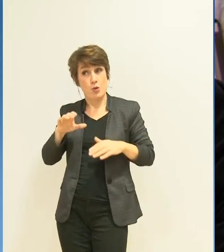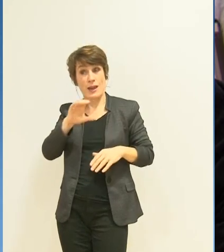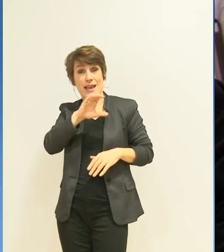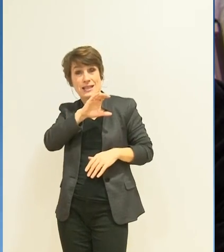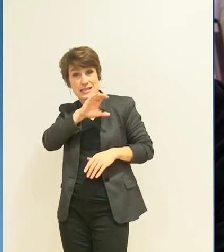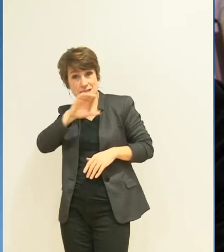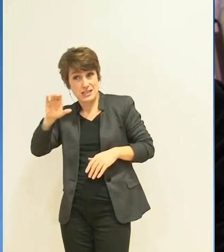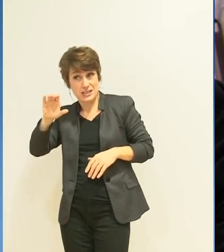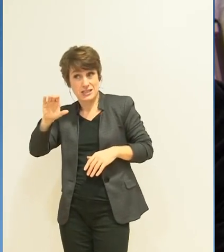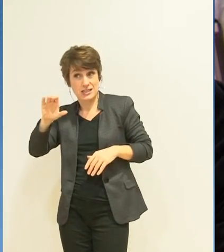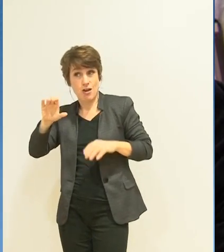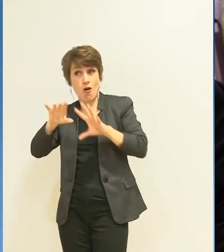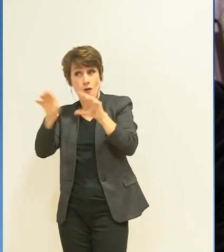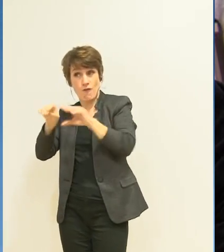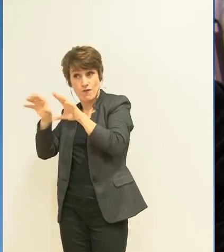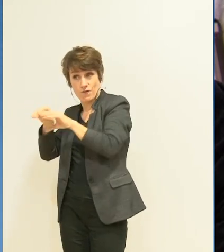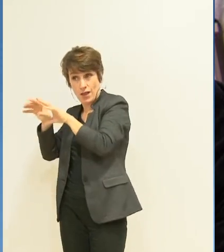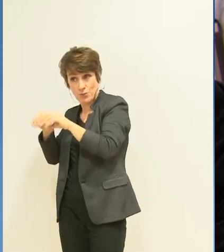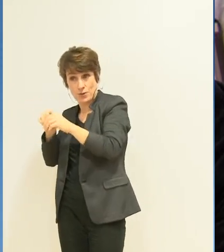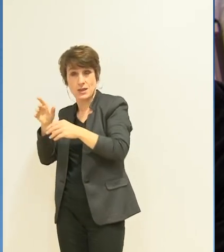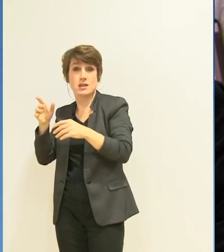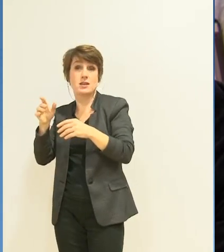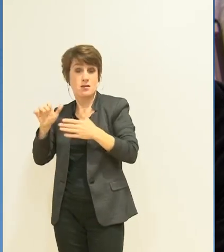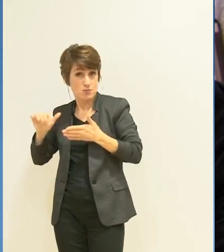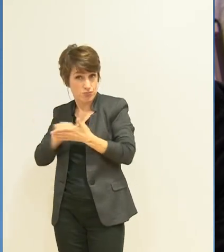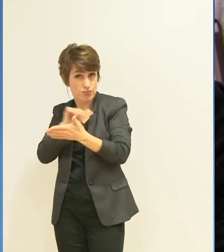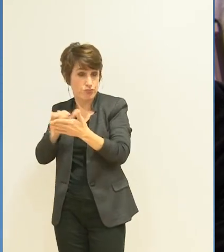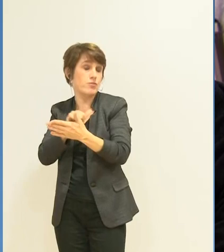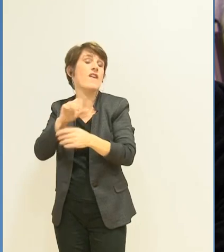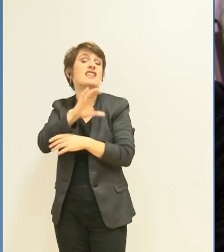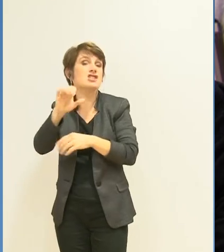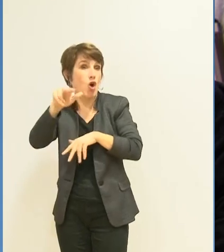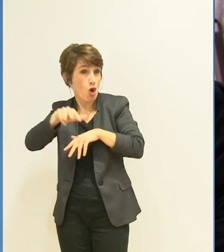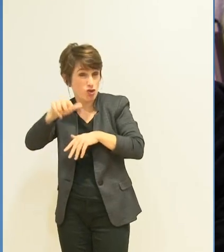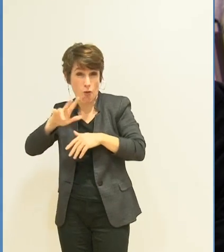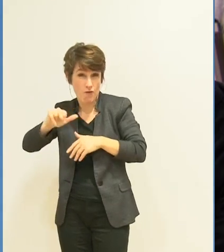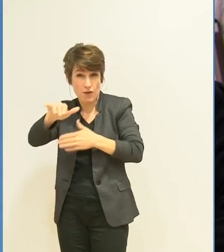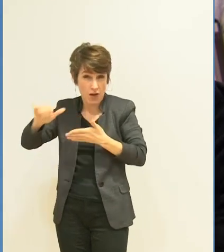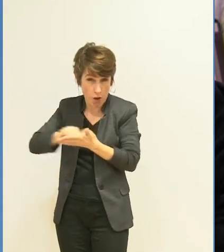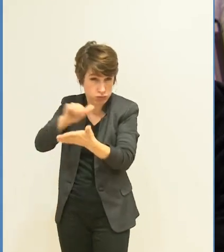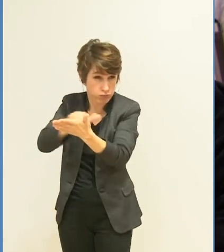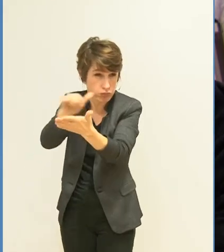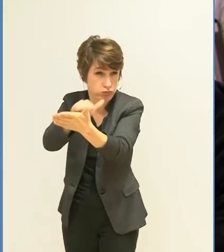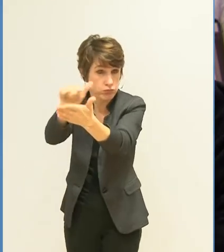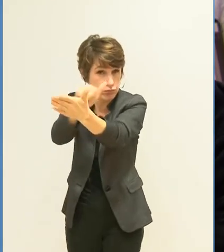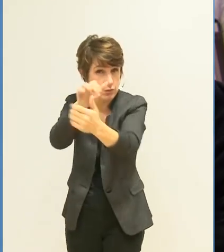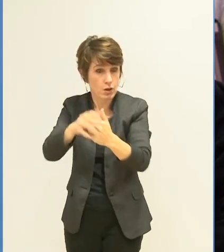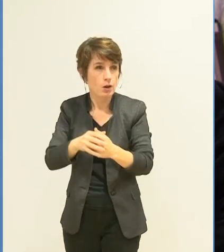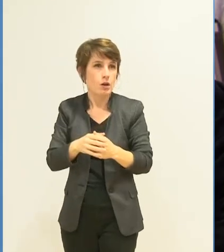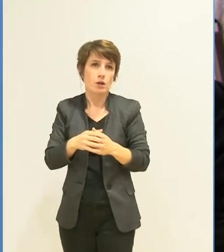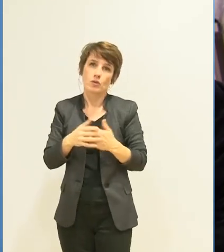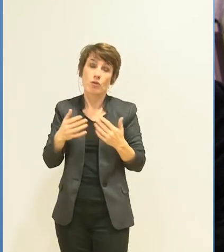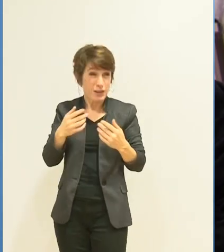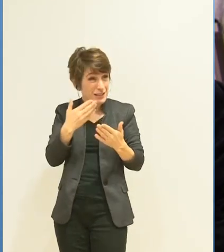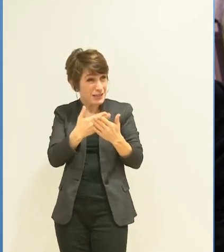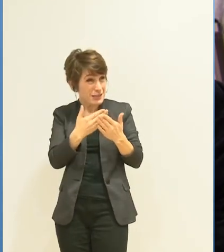description du foyer de jeunes travailleurs c'est en vérité ce que le rapporteur nomme renforcement de la mixité sociale